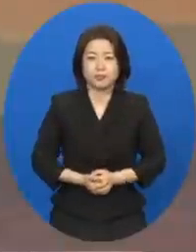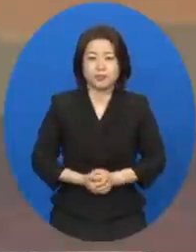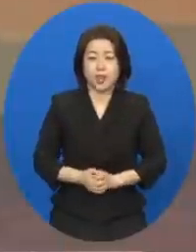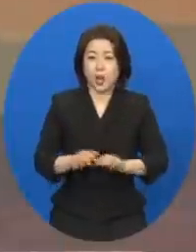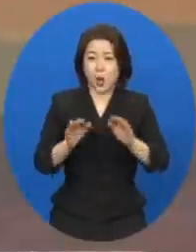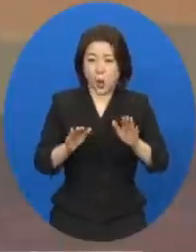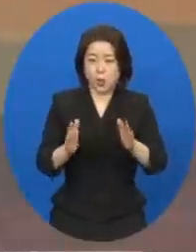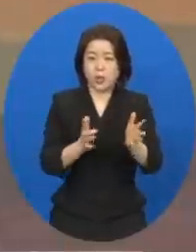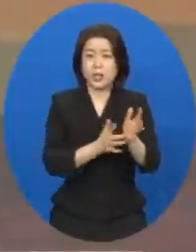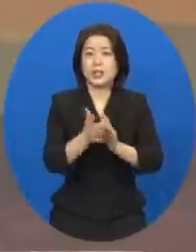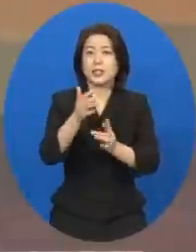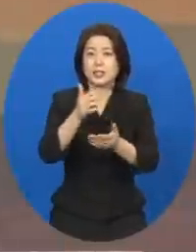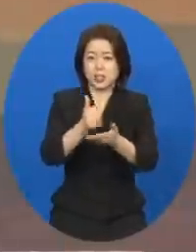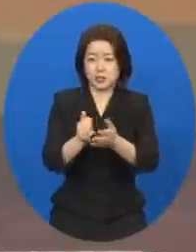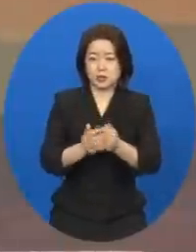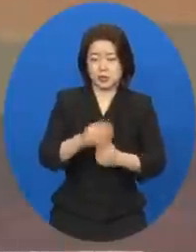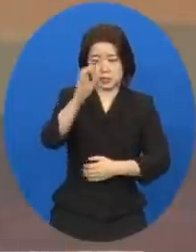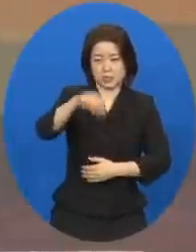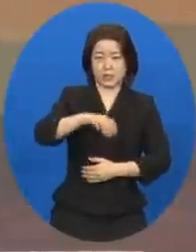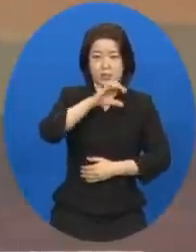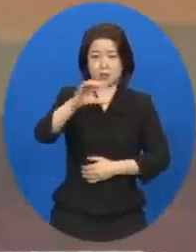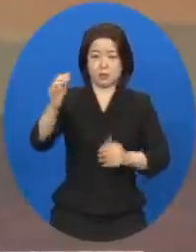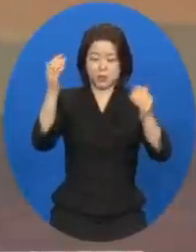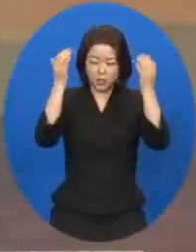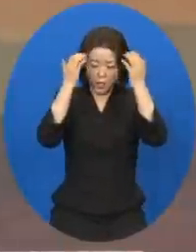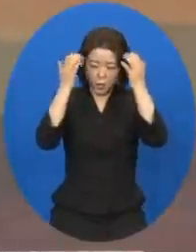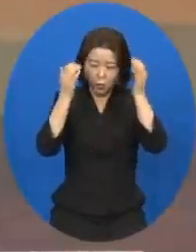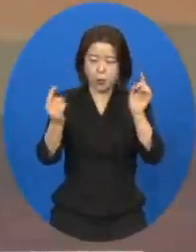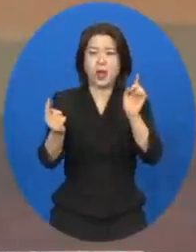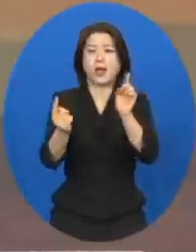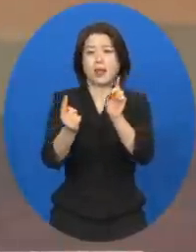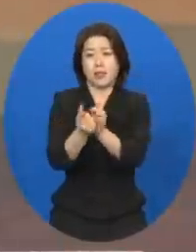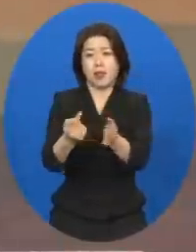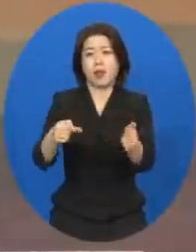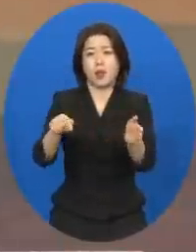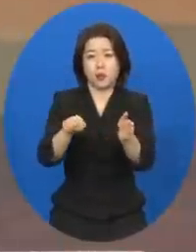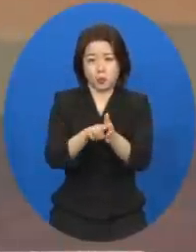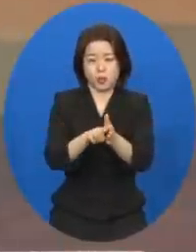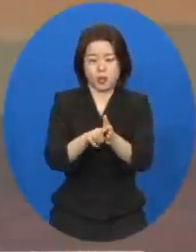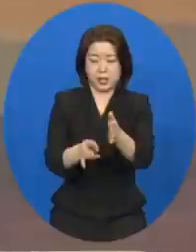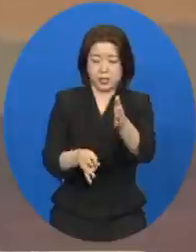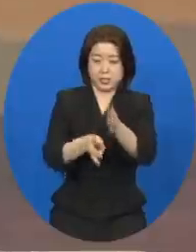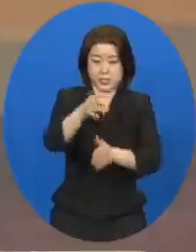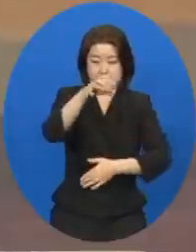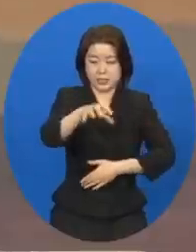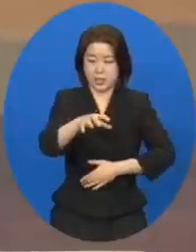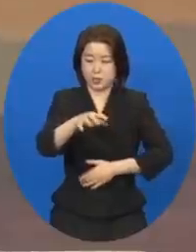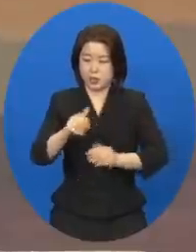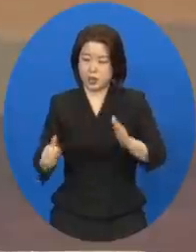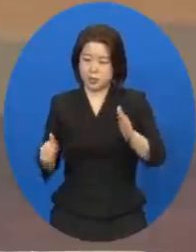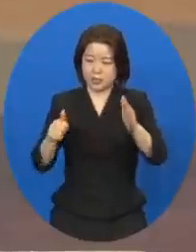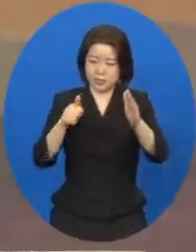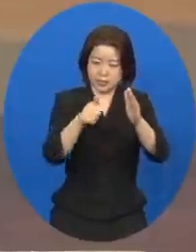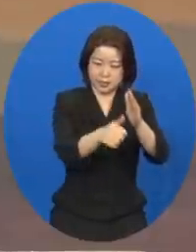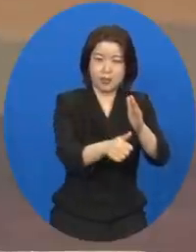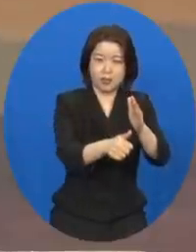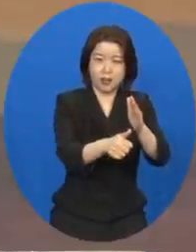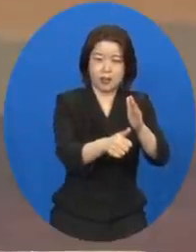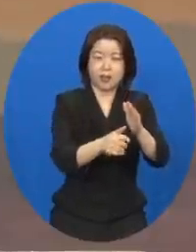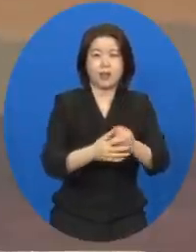오늘은 예수님께서 십자가의 고난을 당하시기 위하여 예루살렘으로 입성하는